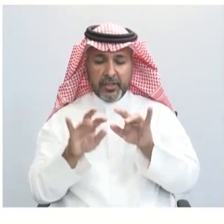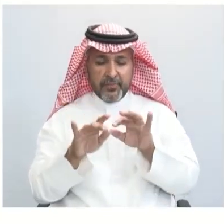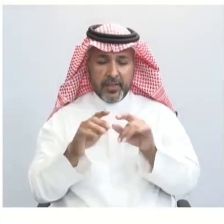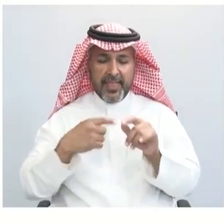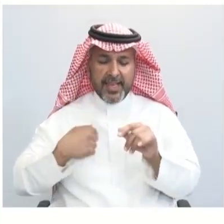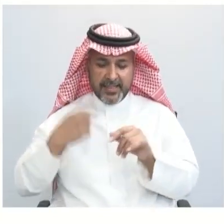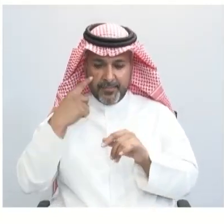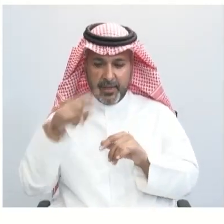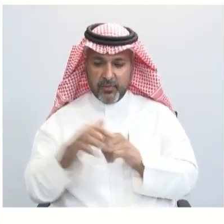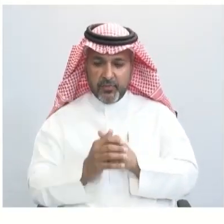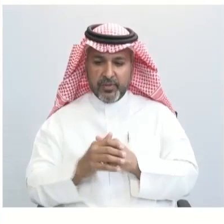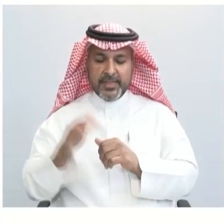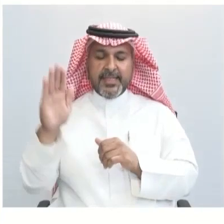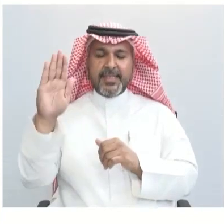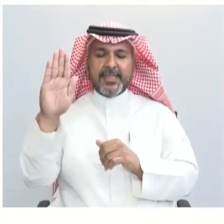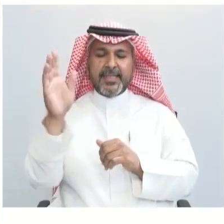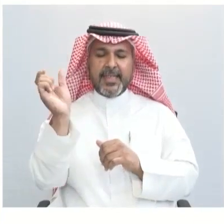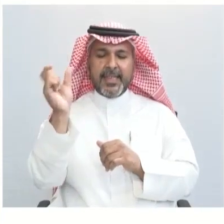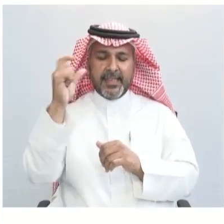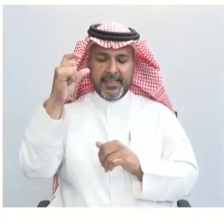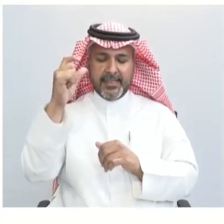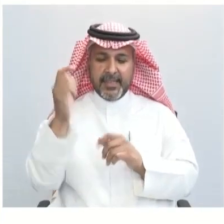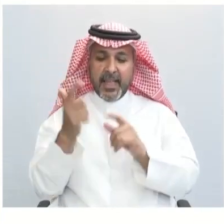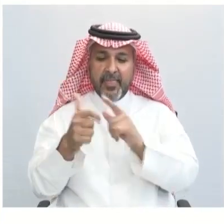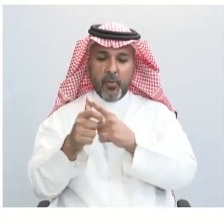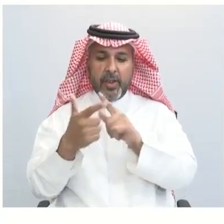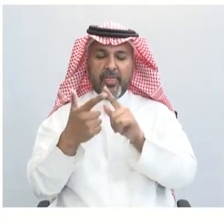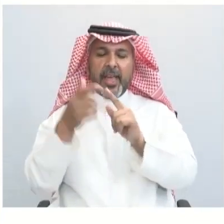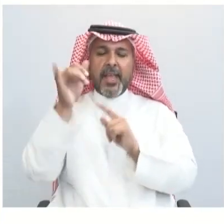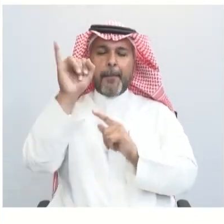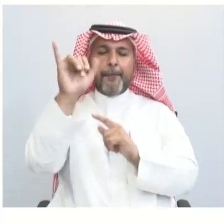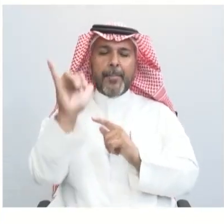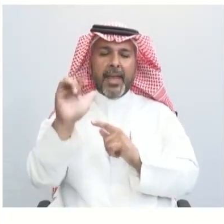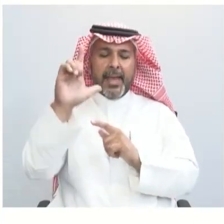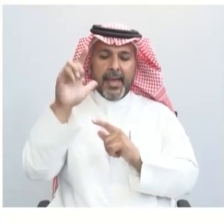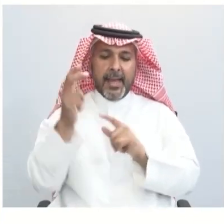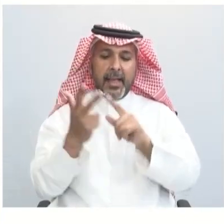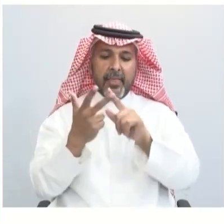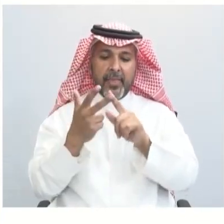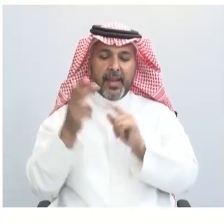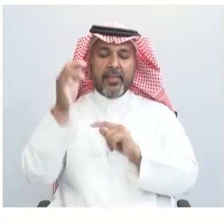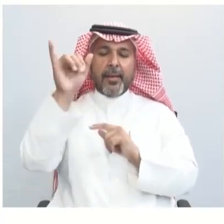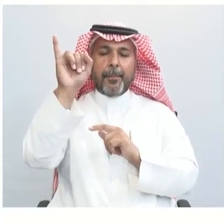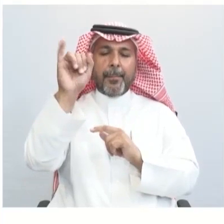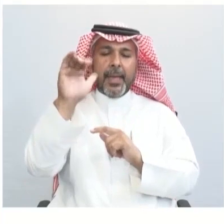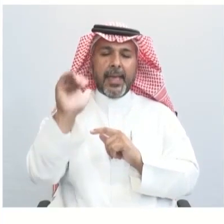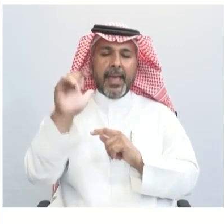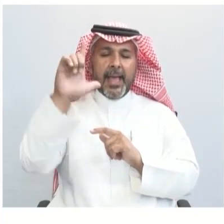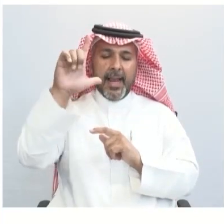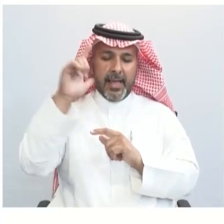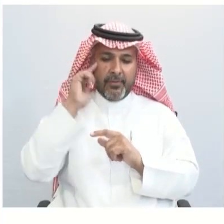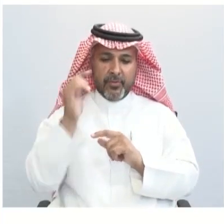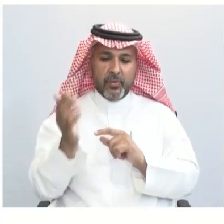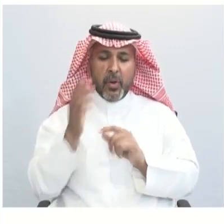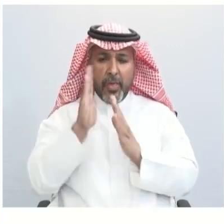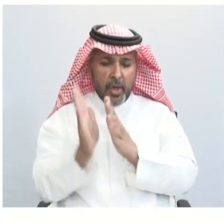تشيم وكونستنت كونتاكت وكونفرت كيت وميل جيت وميلر